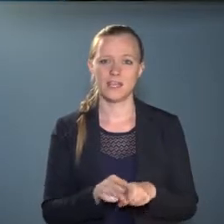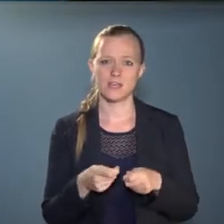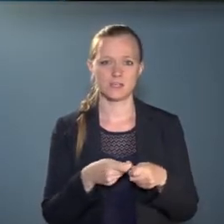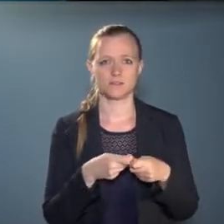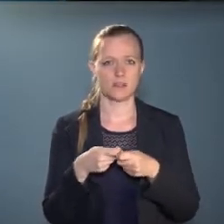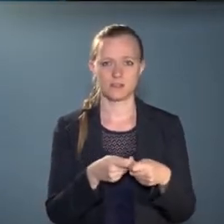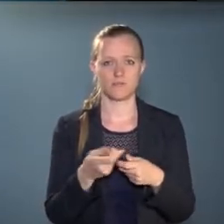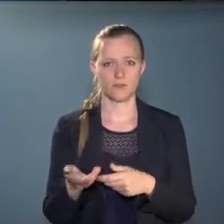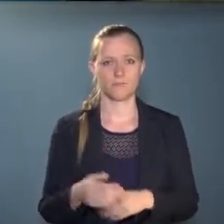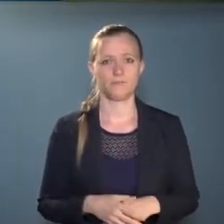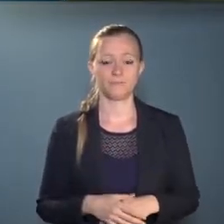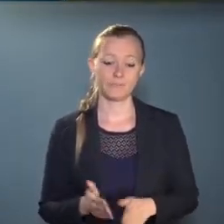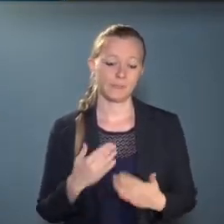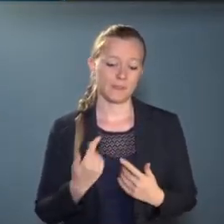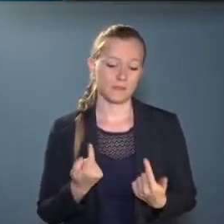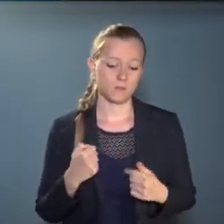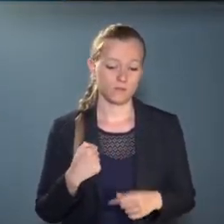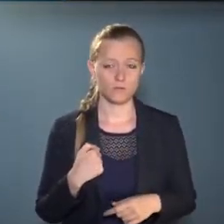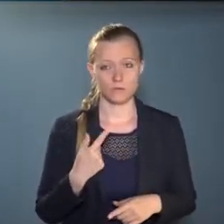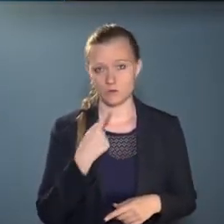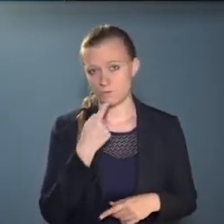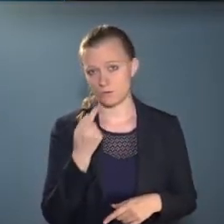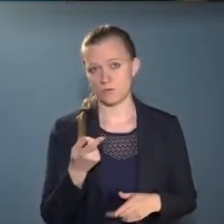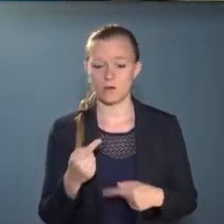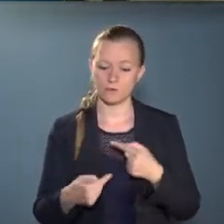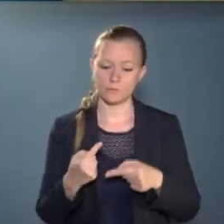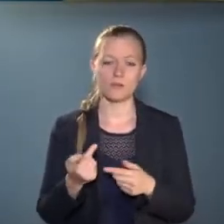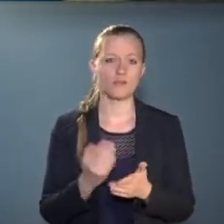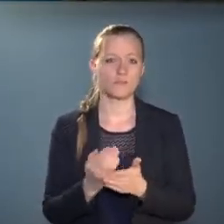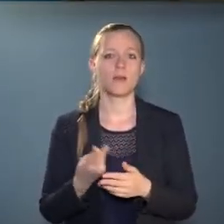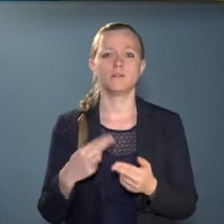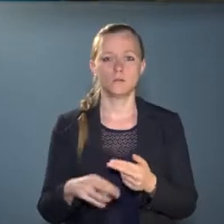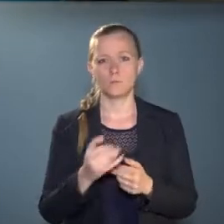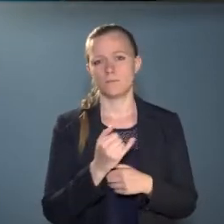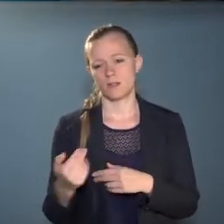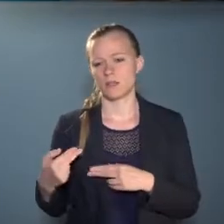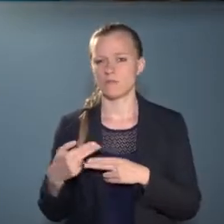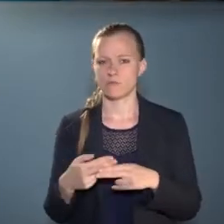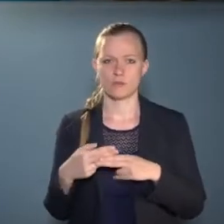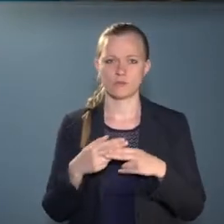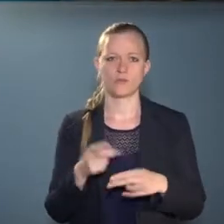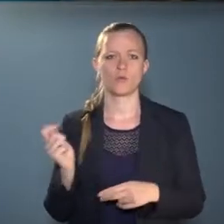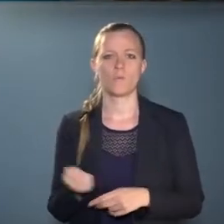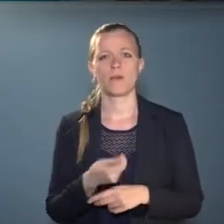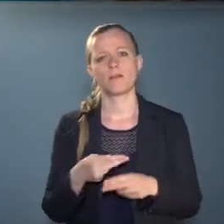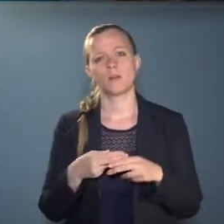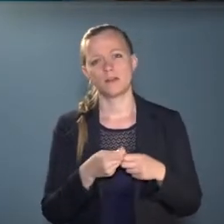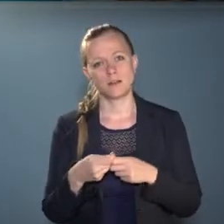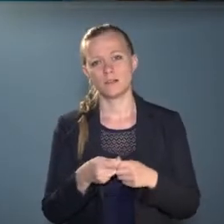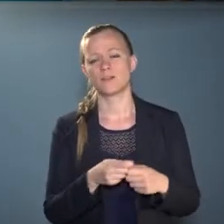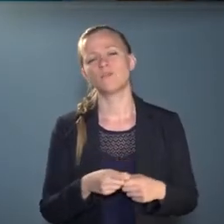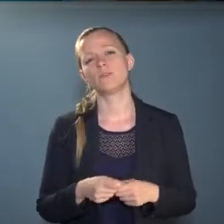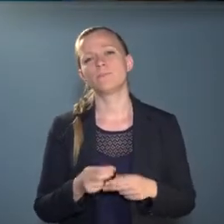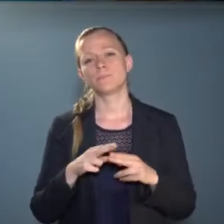rendezvény? Részünkről, ahogy ön is mondta, hagyományosan már itt vagyunk több éve, és segítjük a kőbányai rendezvény rendvédelmi